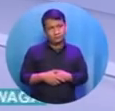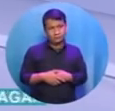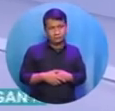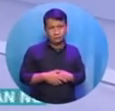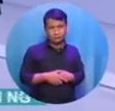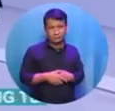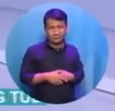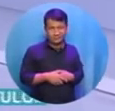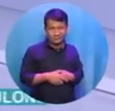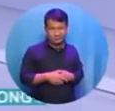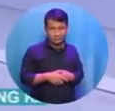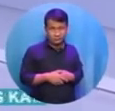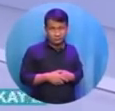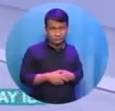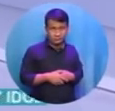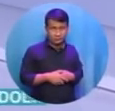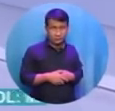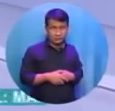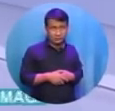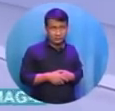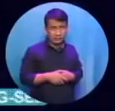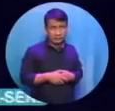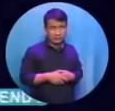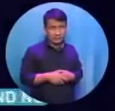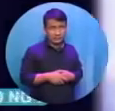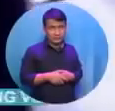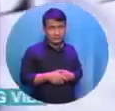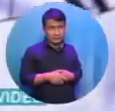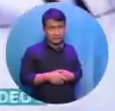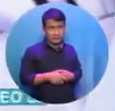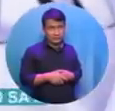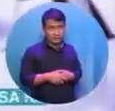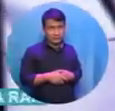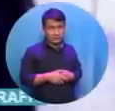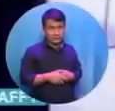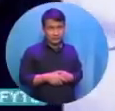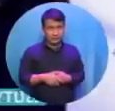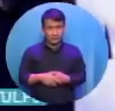Hindi tumatag. Yan, maandar na. Okay.